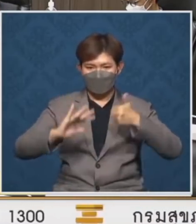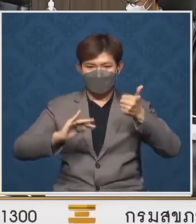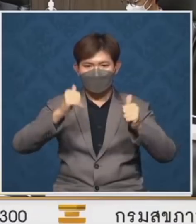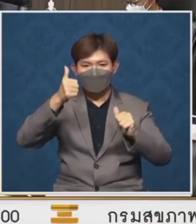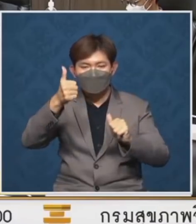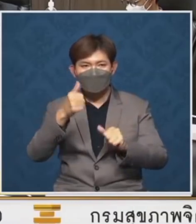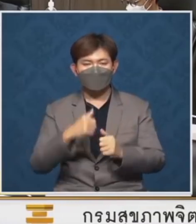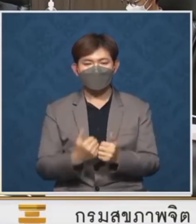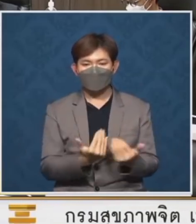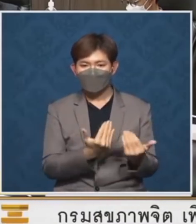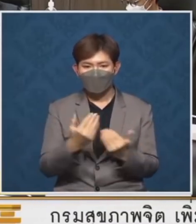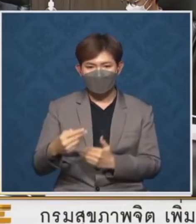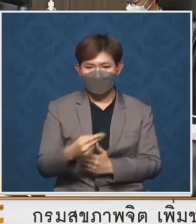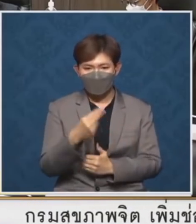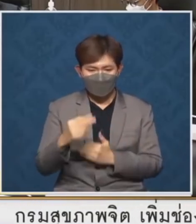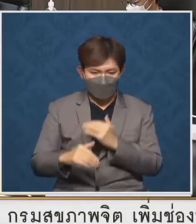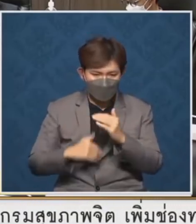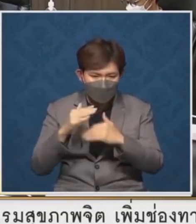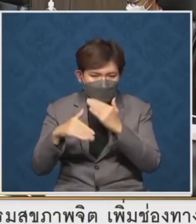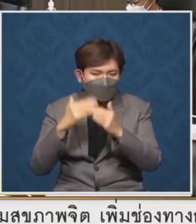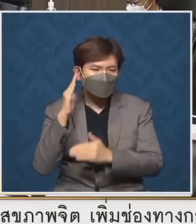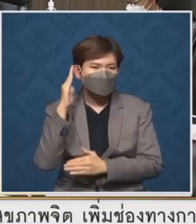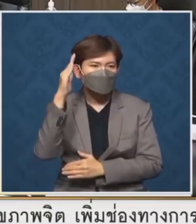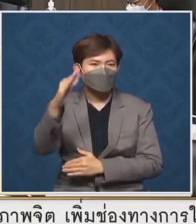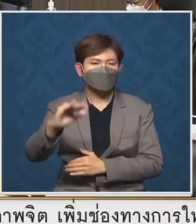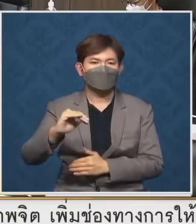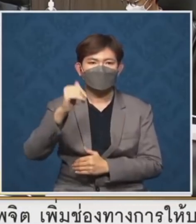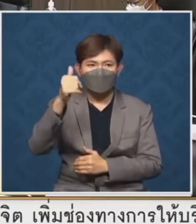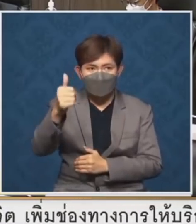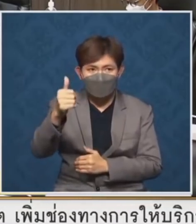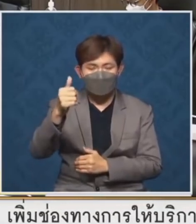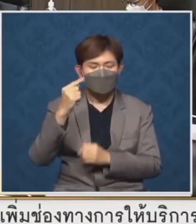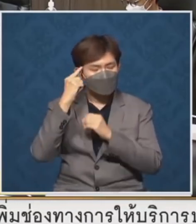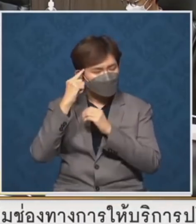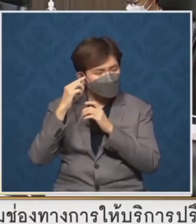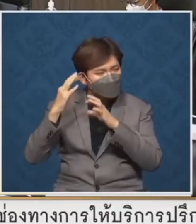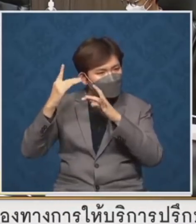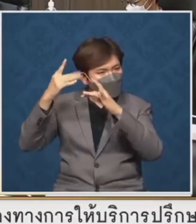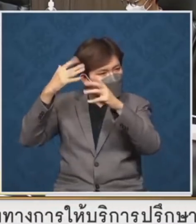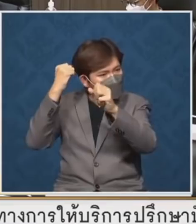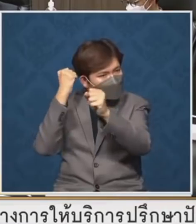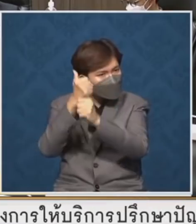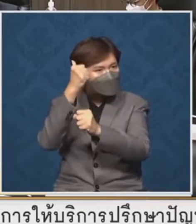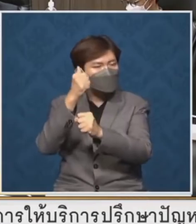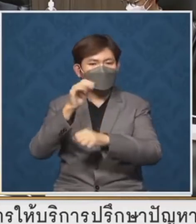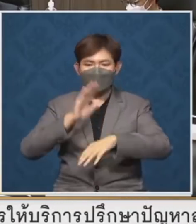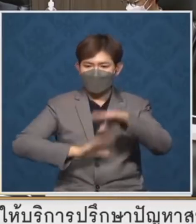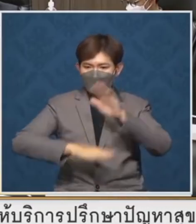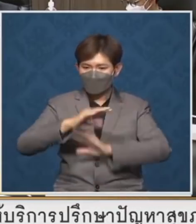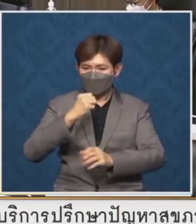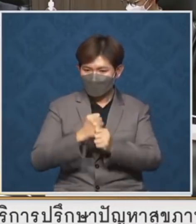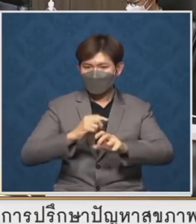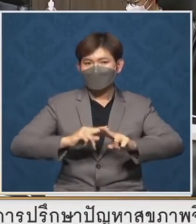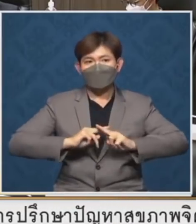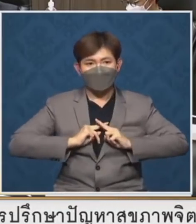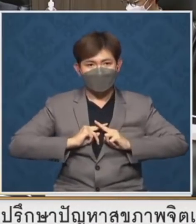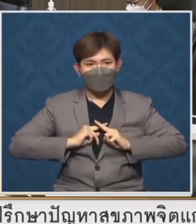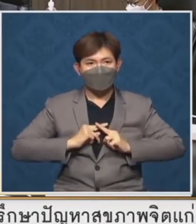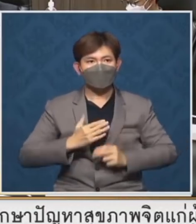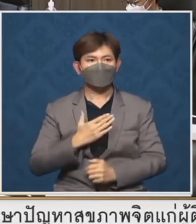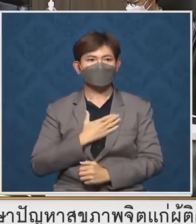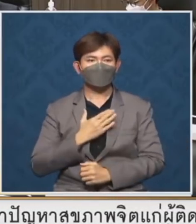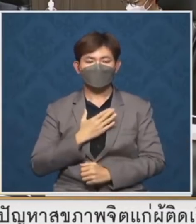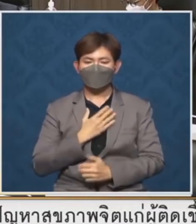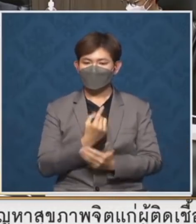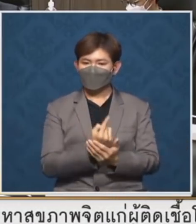านให้ดีขึ้นได้ว่าเขาสามารถสร้างความฝันของพวกเขาให้เป็นจริงได้ด้วยมือของพวกเขาเองผมขอพู